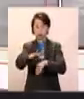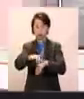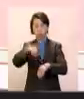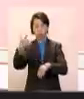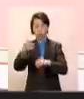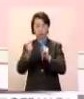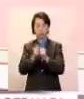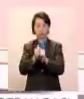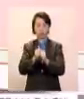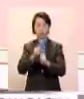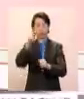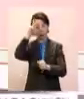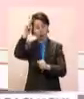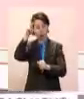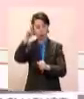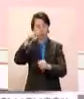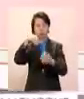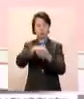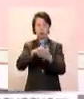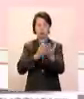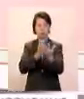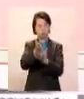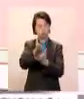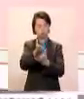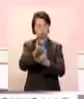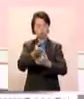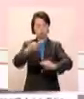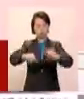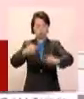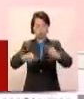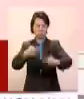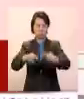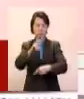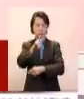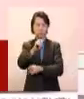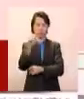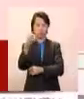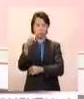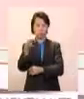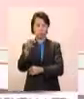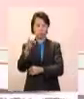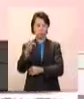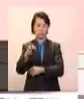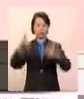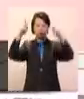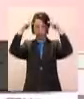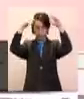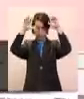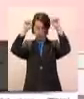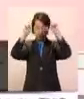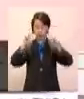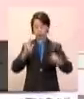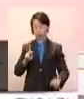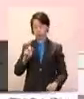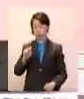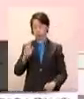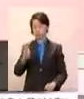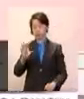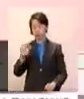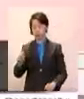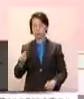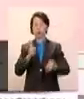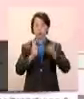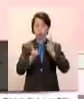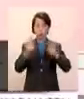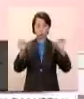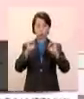terhadap The Red Warriors TRW dalam mengharungi saingan Liga Perdana 2019. Menurut Presiden KAFA, Bibi Ramjani Ilyas Khan,